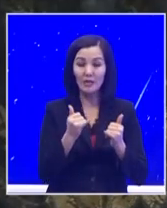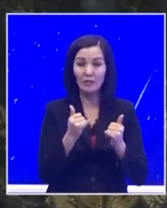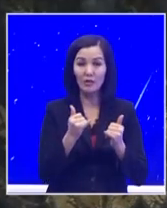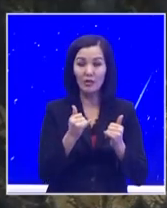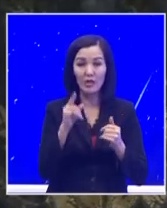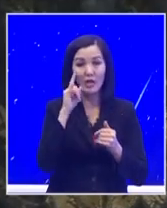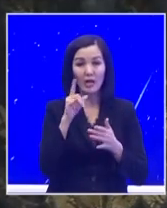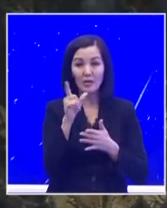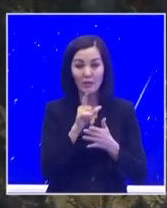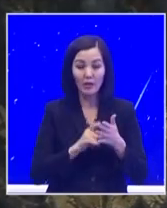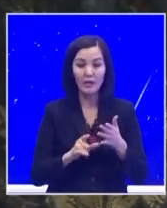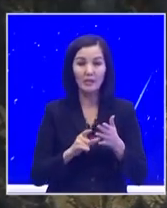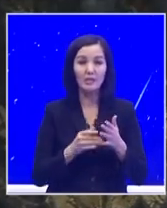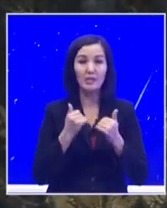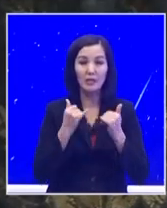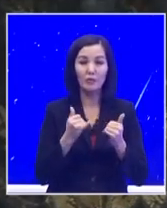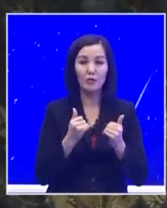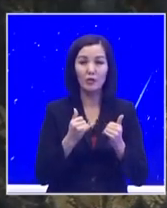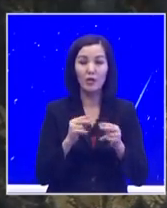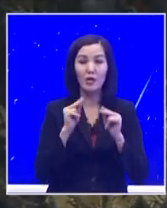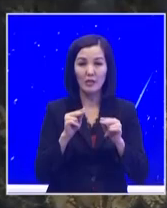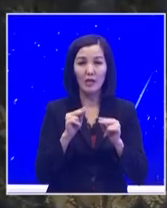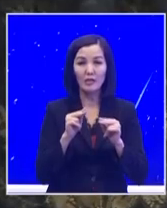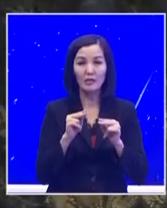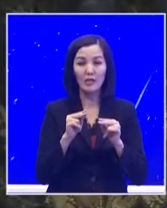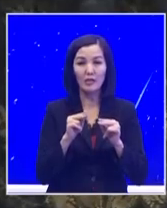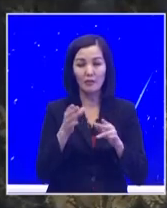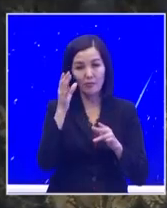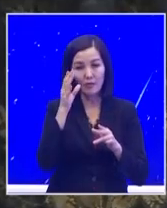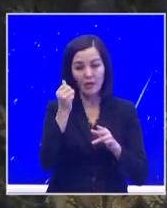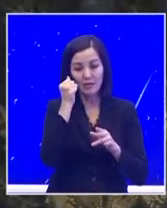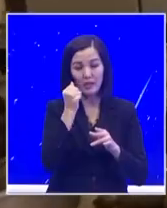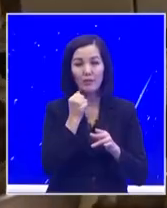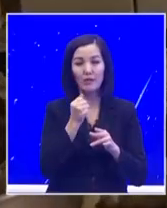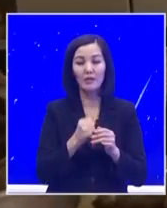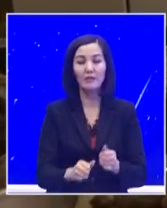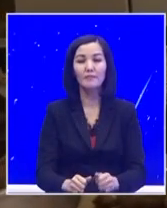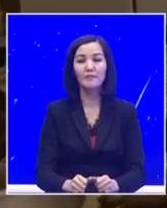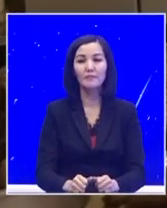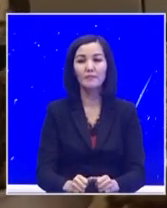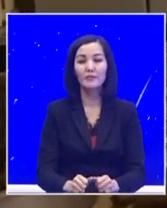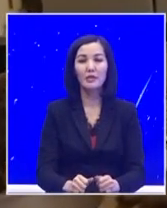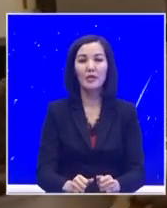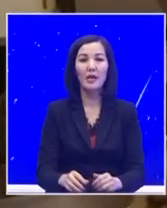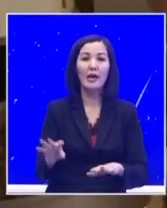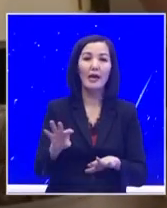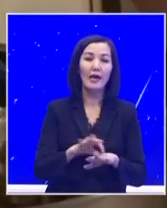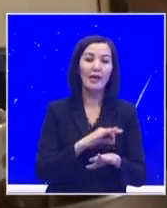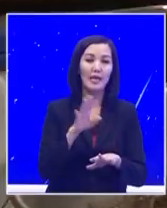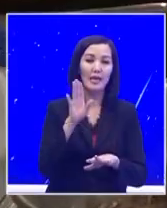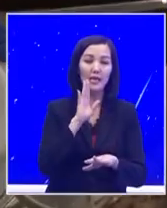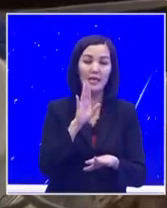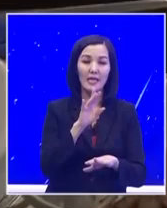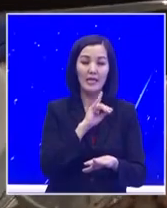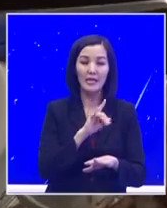поэзиясын сыйлап тұрсың енді. Сен нағыз азамат екенсің, білімді екенсің, рахмет дедім. Ал Абайдың шүкіміні болса, жолдасының алғырлығын